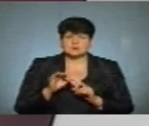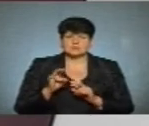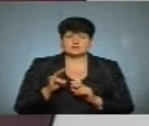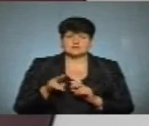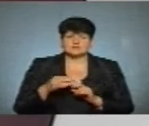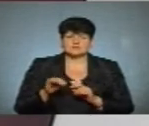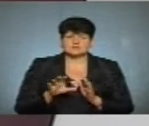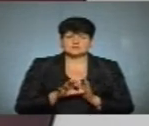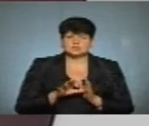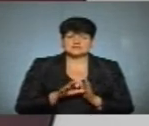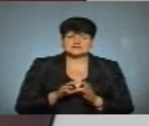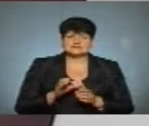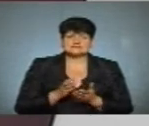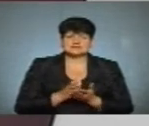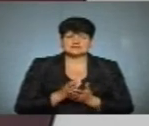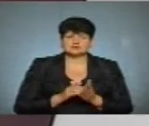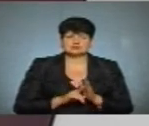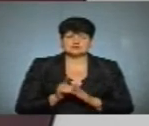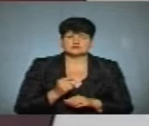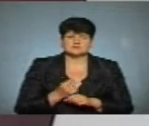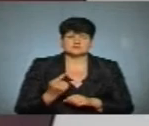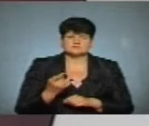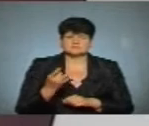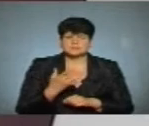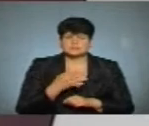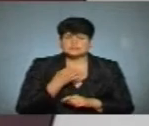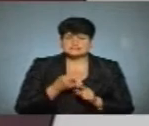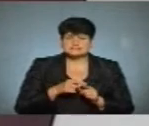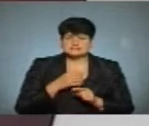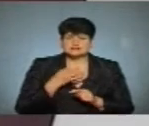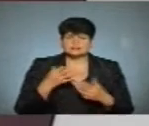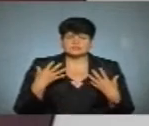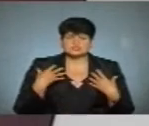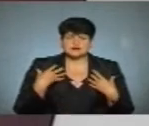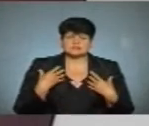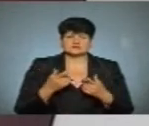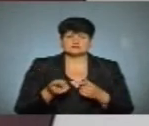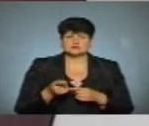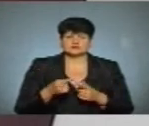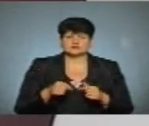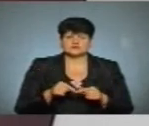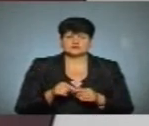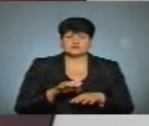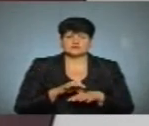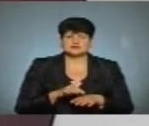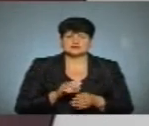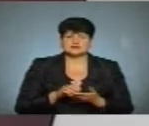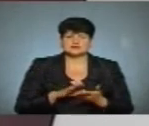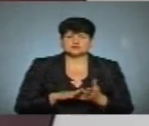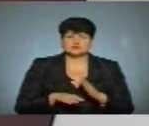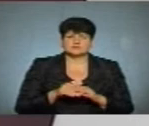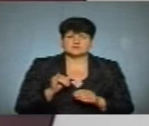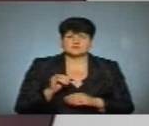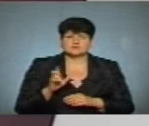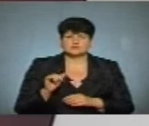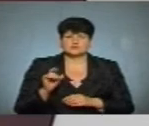Електронний сервіс цьогоріч запрацював вперше. Про це сьогодні розповіла начальниця Тернопільського відділу ведення Державного реєстру виборців Ірина Бурда. За